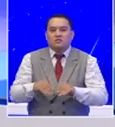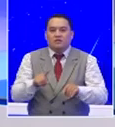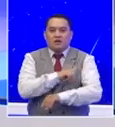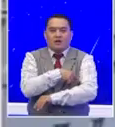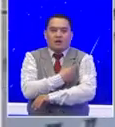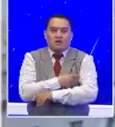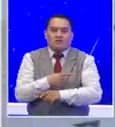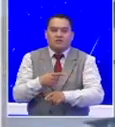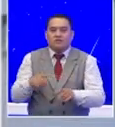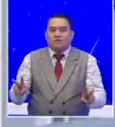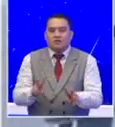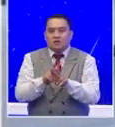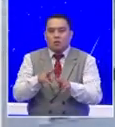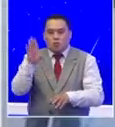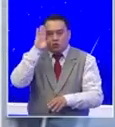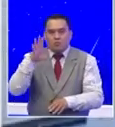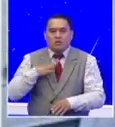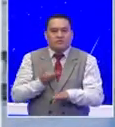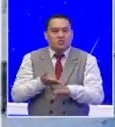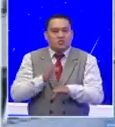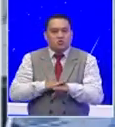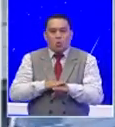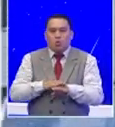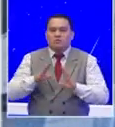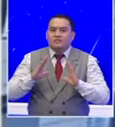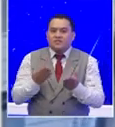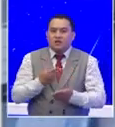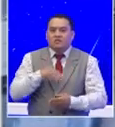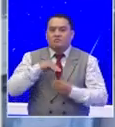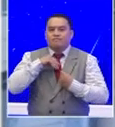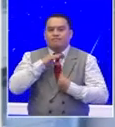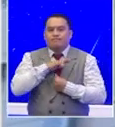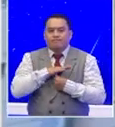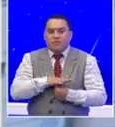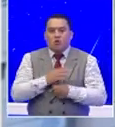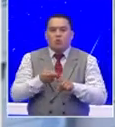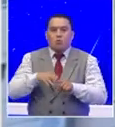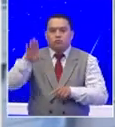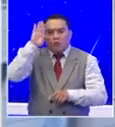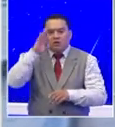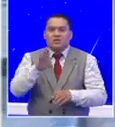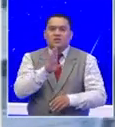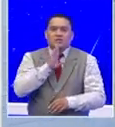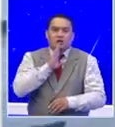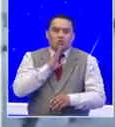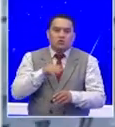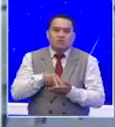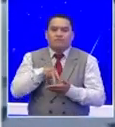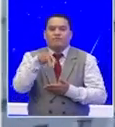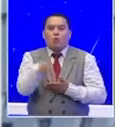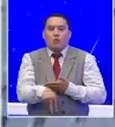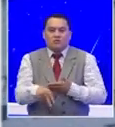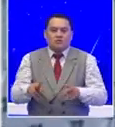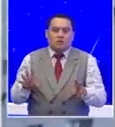общественного здравоохранения столицы, мужчина был в тяжелом состоянии. Ранее сообщалось, что парень и девушка выбросились из окна